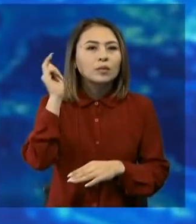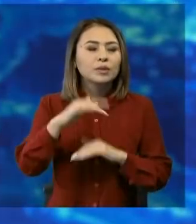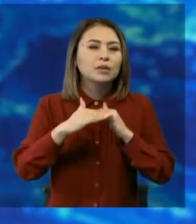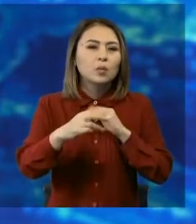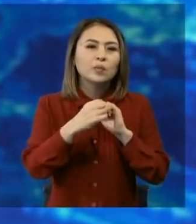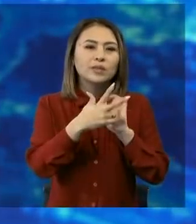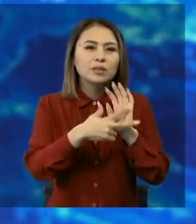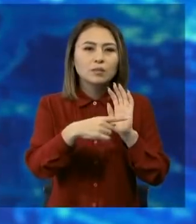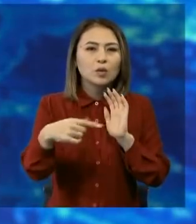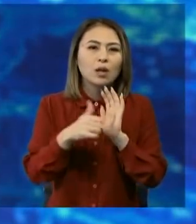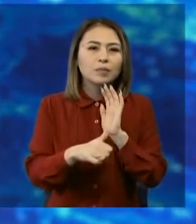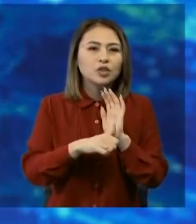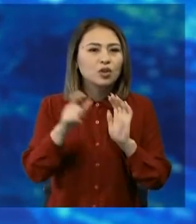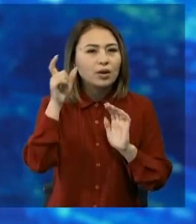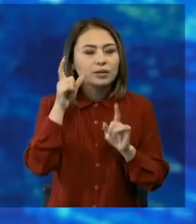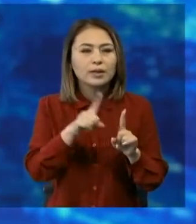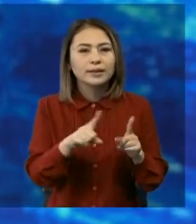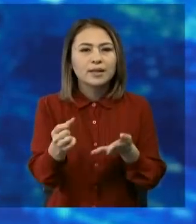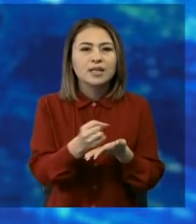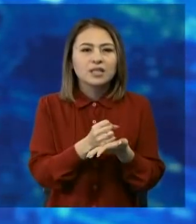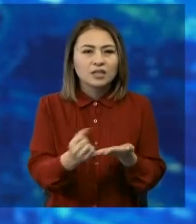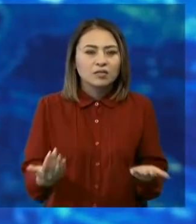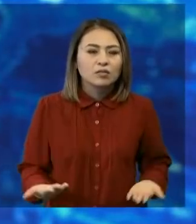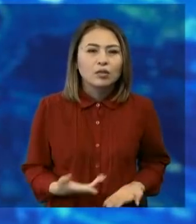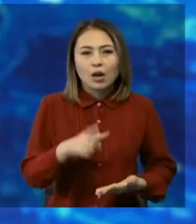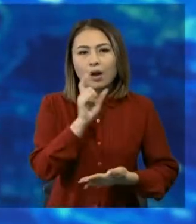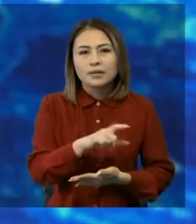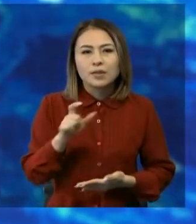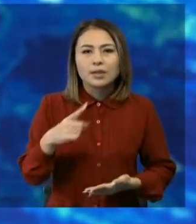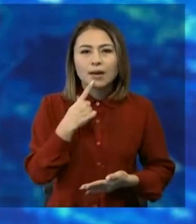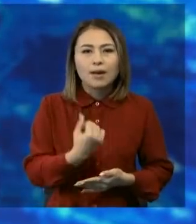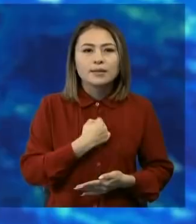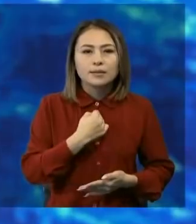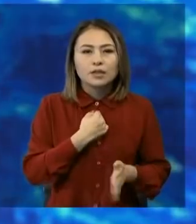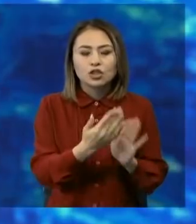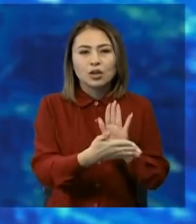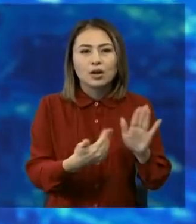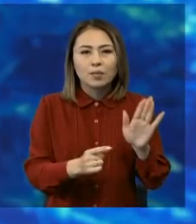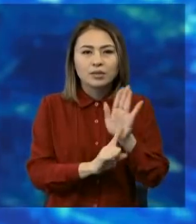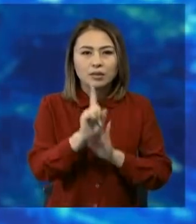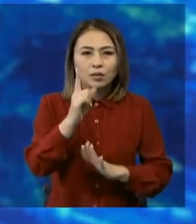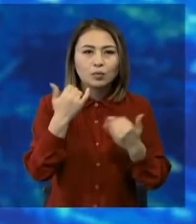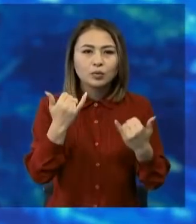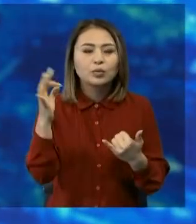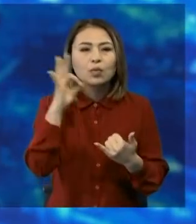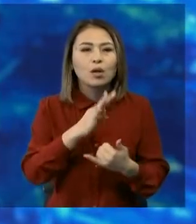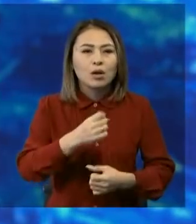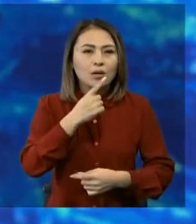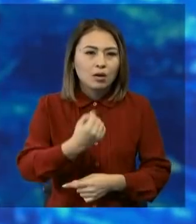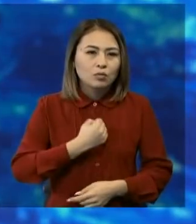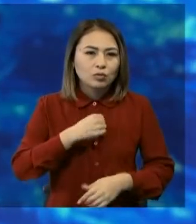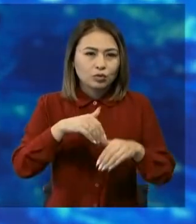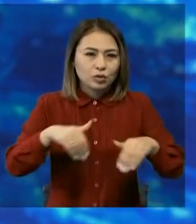Украина билігі 18 бен 60 жас аралығындағы резервте тұрған азаматтарды әскерге шақыра бастады. Бұл